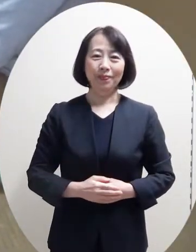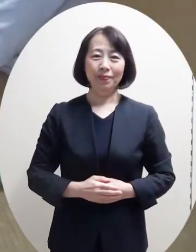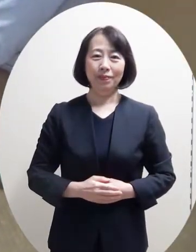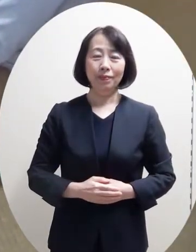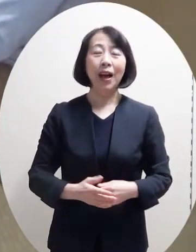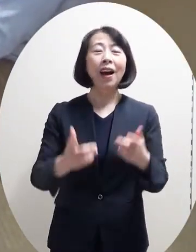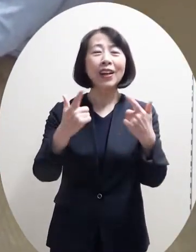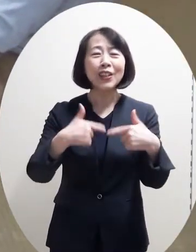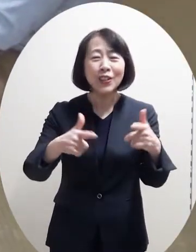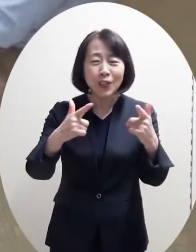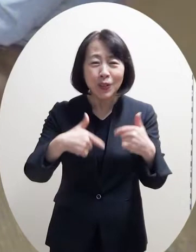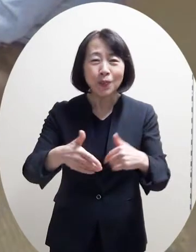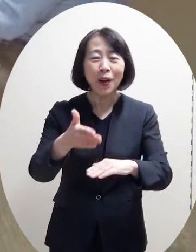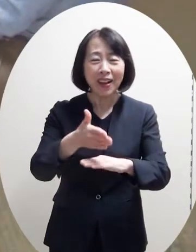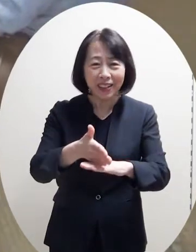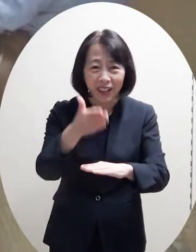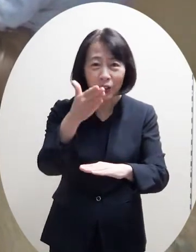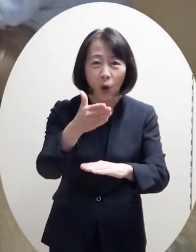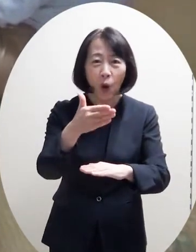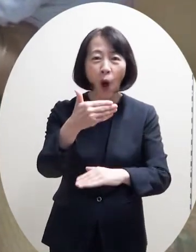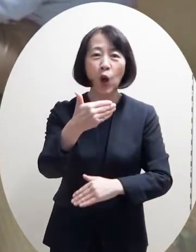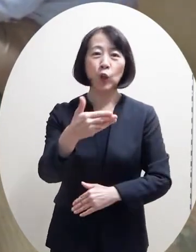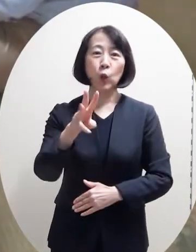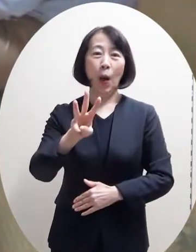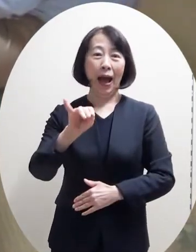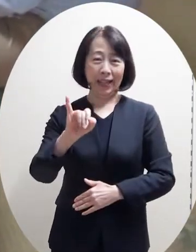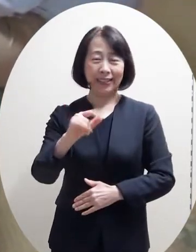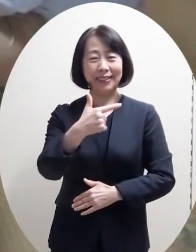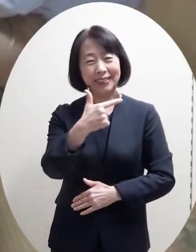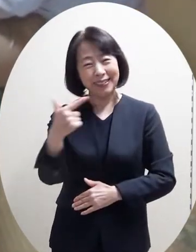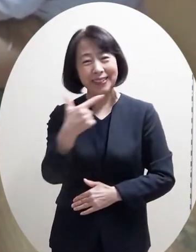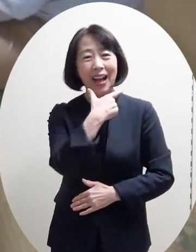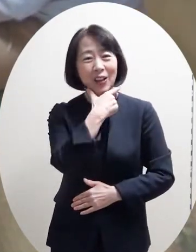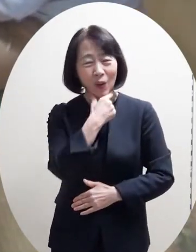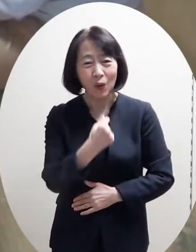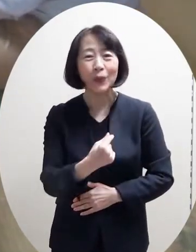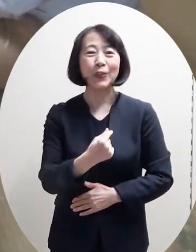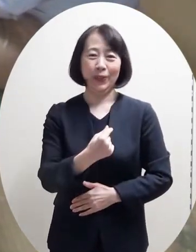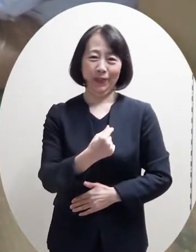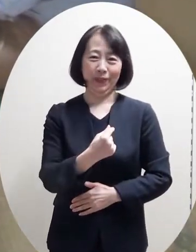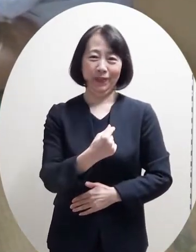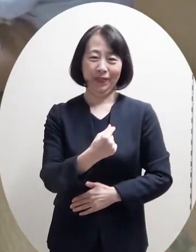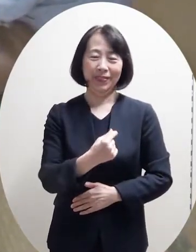いつもありがとう。くわいは大好物じゃ。